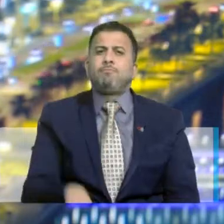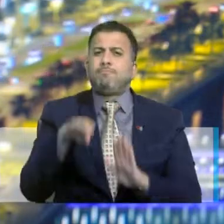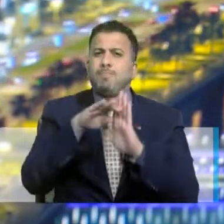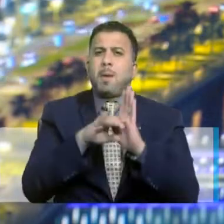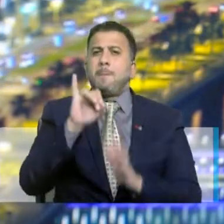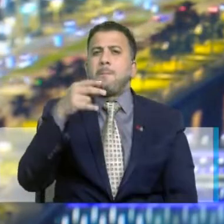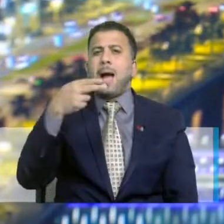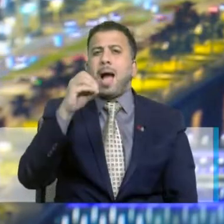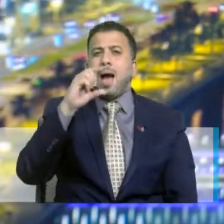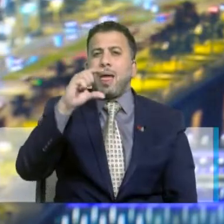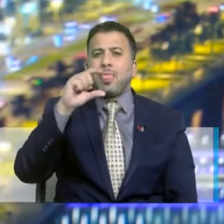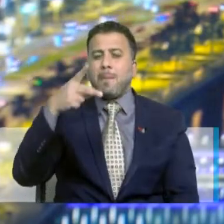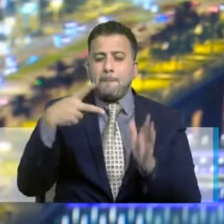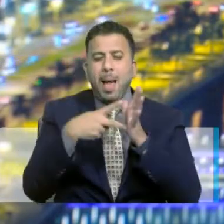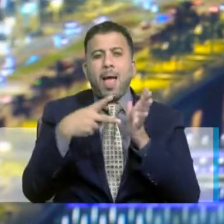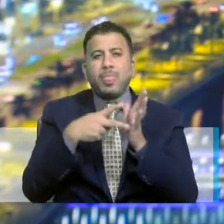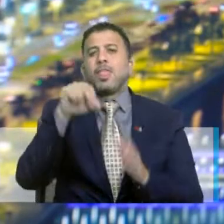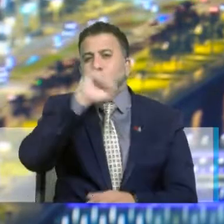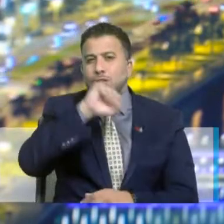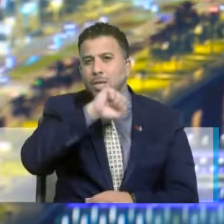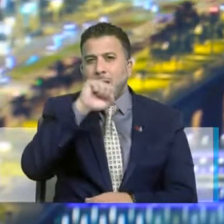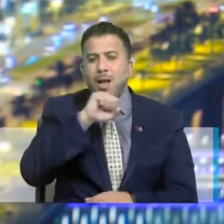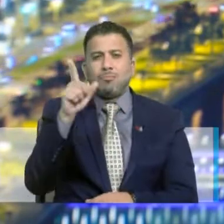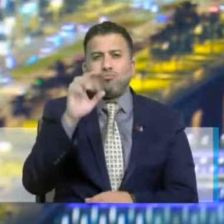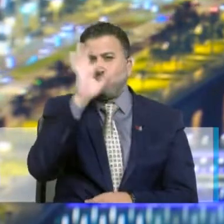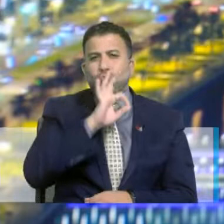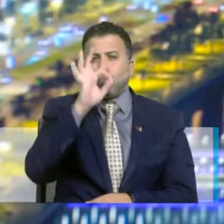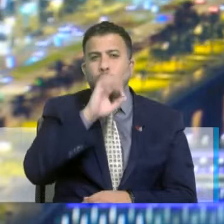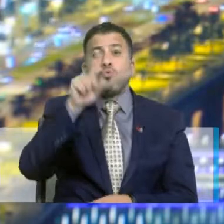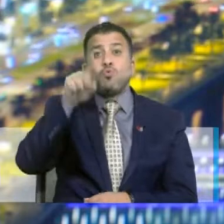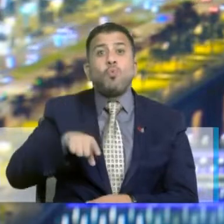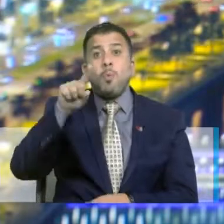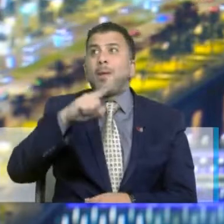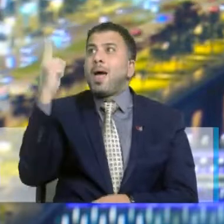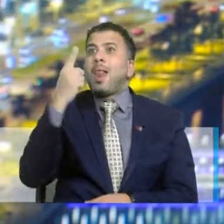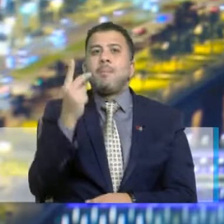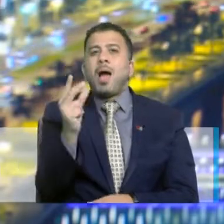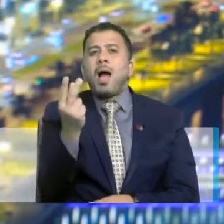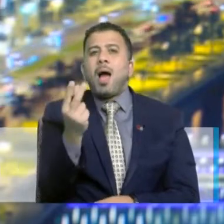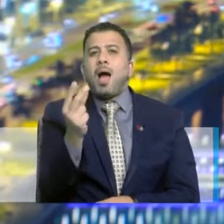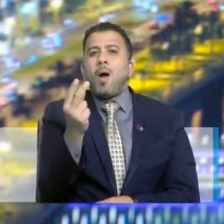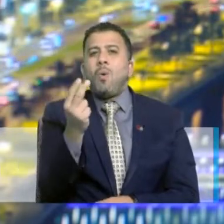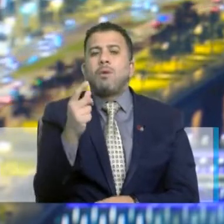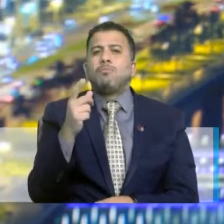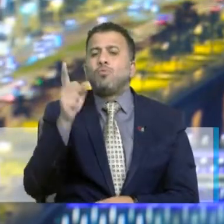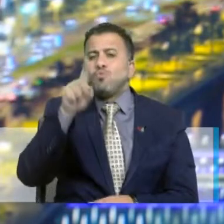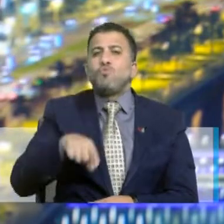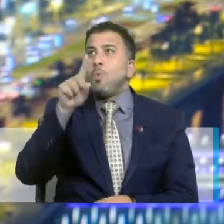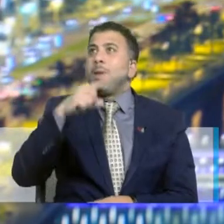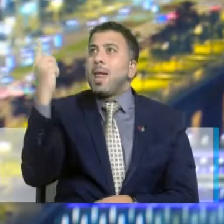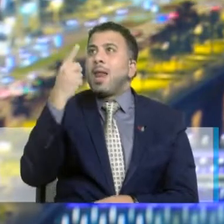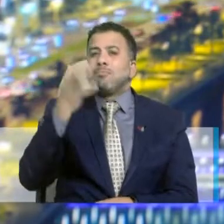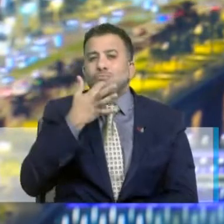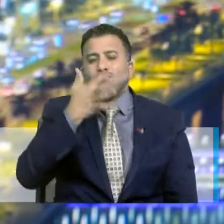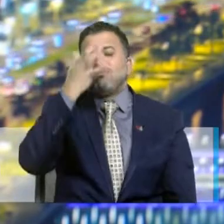نظم معهد الشارقة لتراث فعالية مزدوجة احتفاء باليوم العالمي للقهوة واليوم العالمي للمسنين